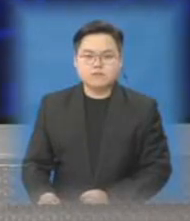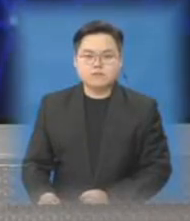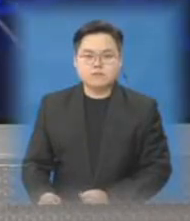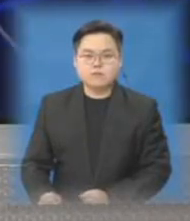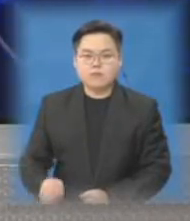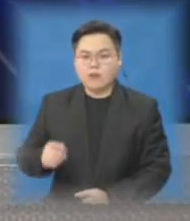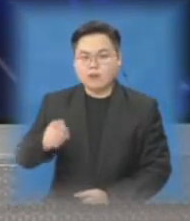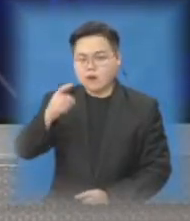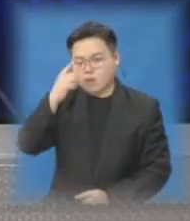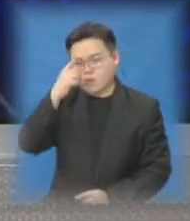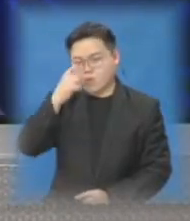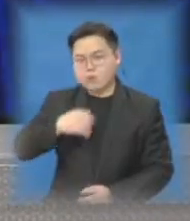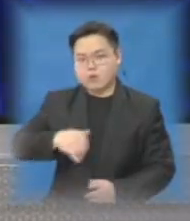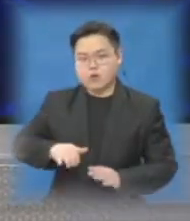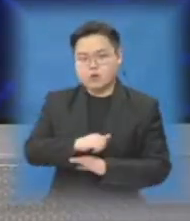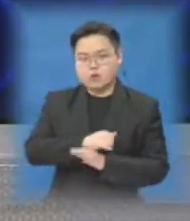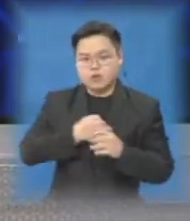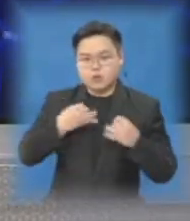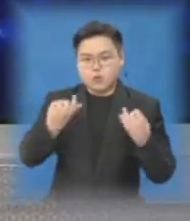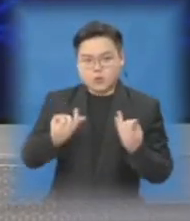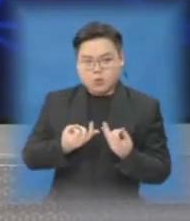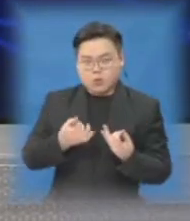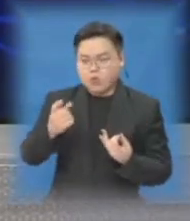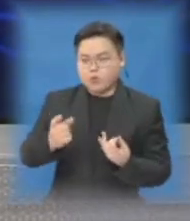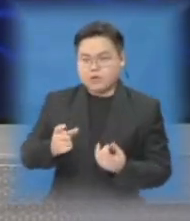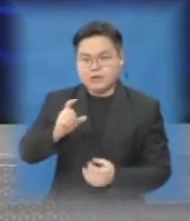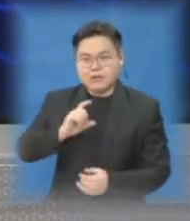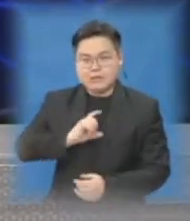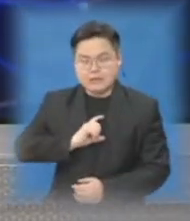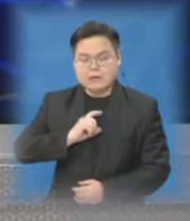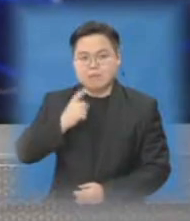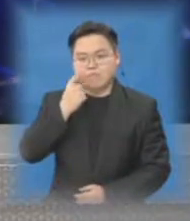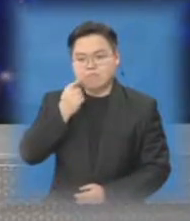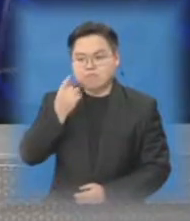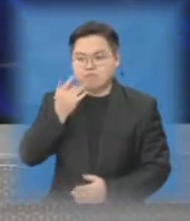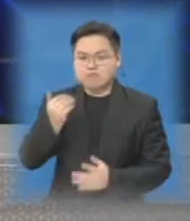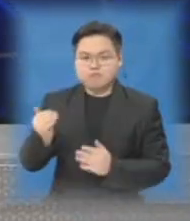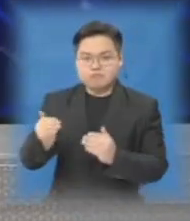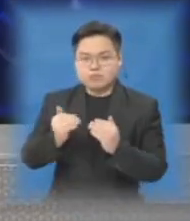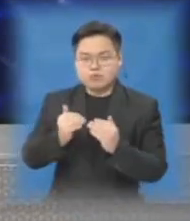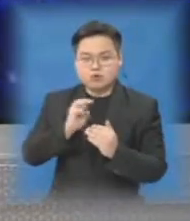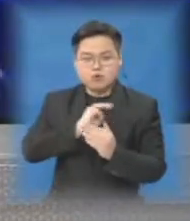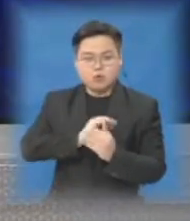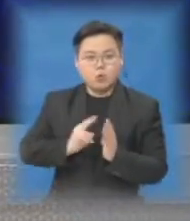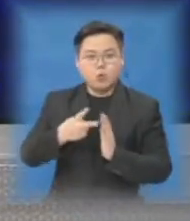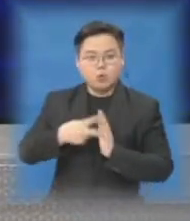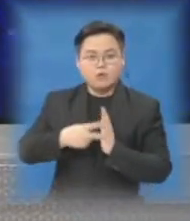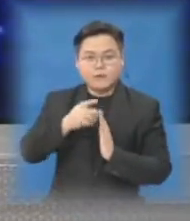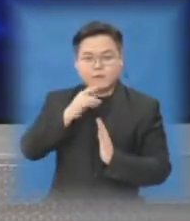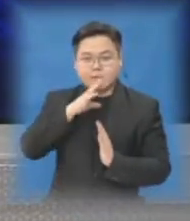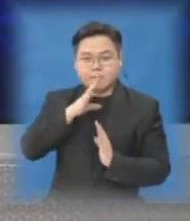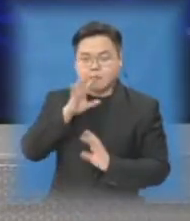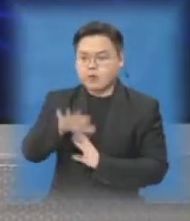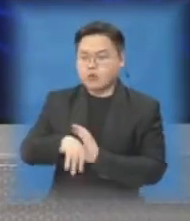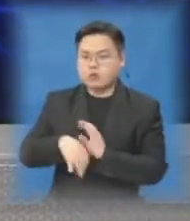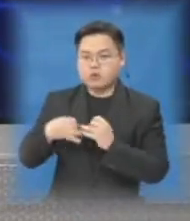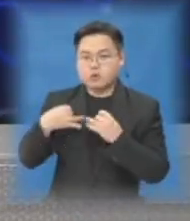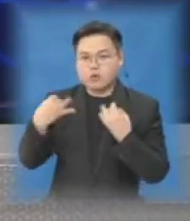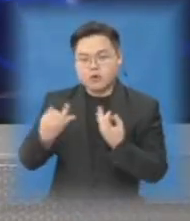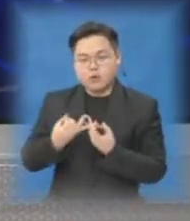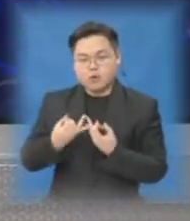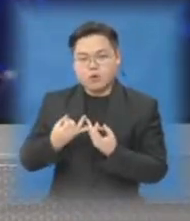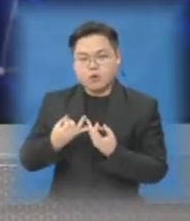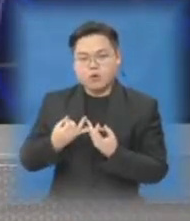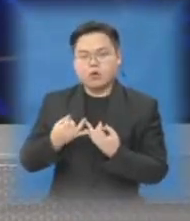Монгол улсын хурал хүний эрх гендерийн асуудлаар өөрийн үнэлгээ хийх талаар мэдээлэл хийлээ. За өөрийн үнэлгээ нь олон улсын парламентын холбооны парламент ба хүний